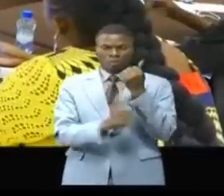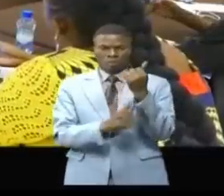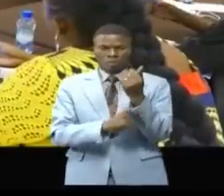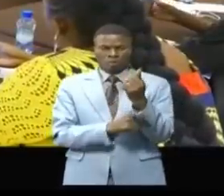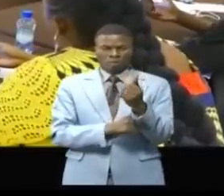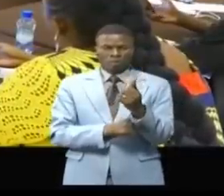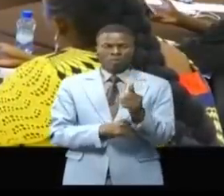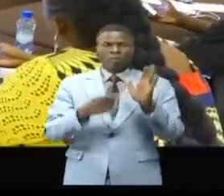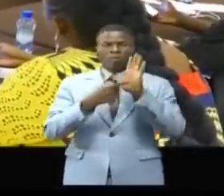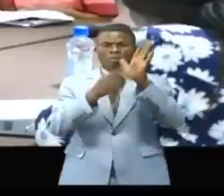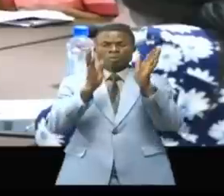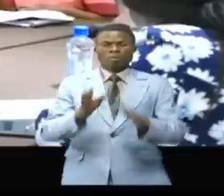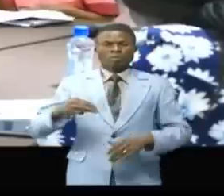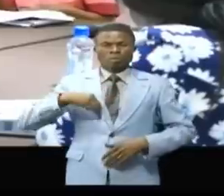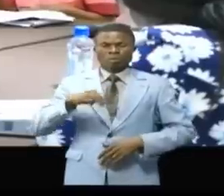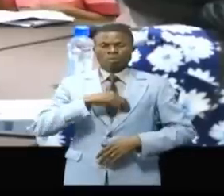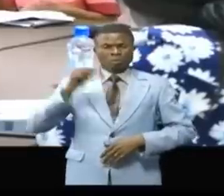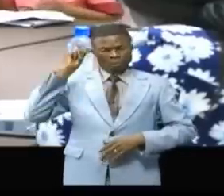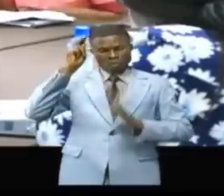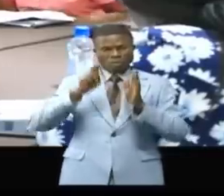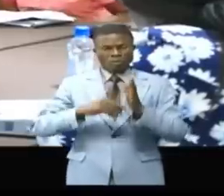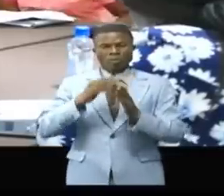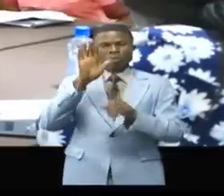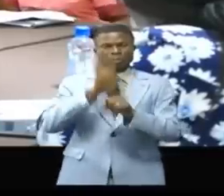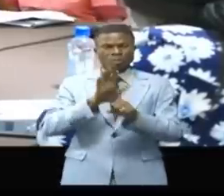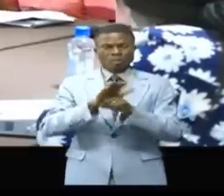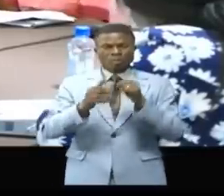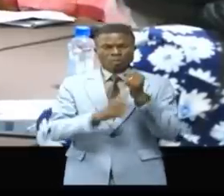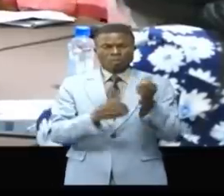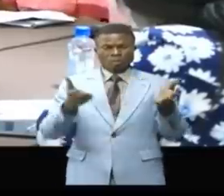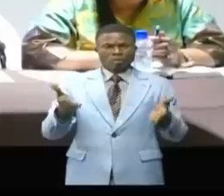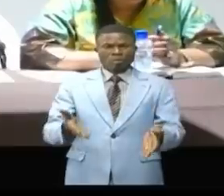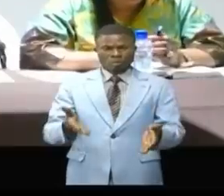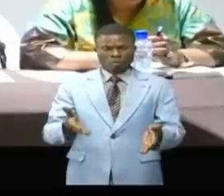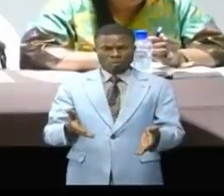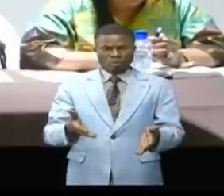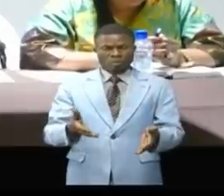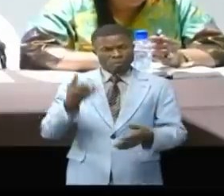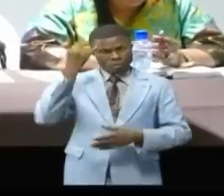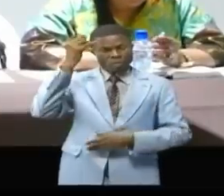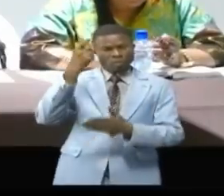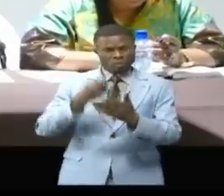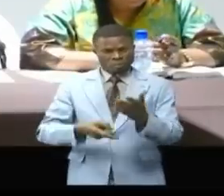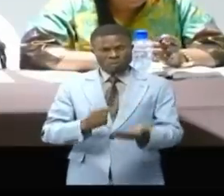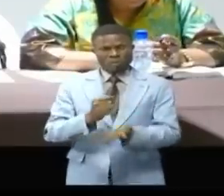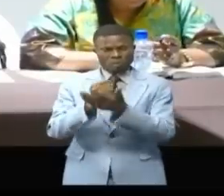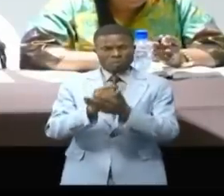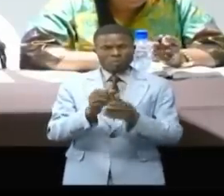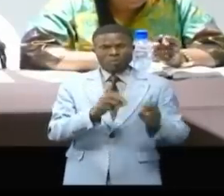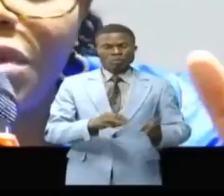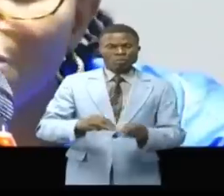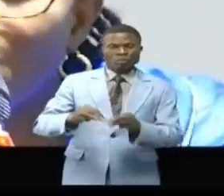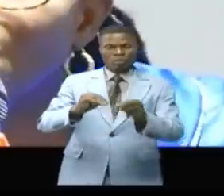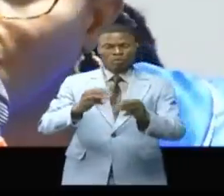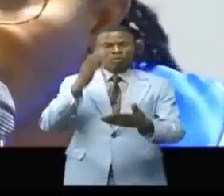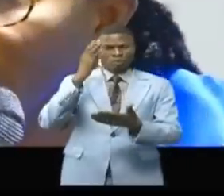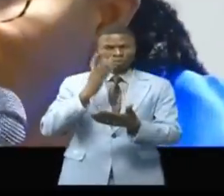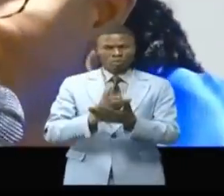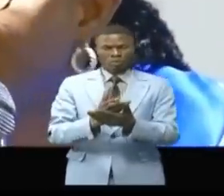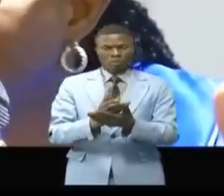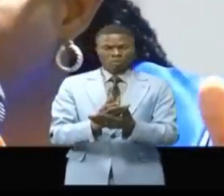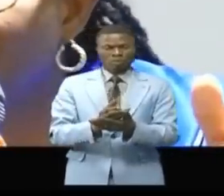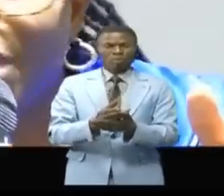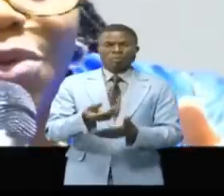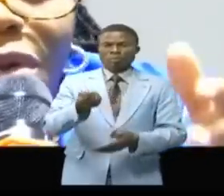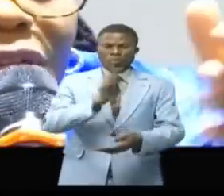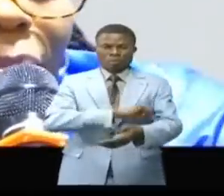quelques représentants du membre du gouvernement, la liste n'est pas exhaustive, vise à monter des stratégies pour mettre fin aux avortements